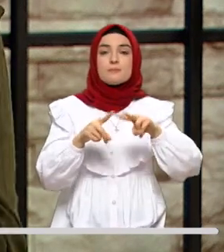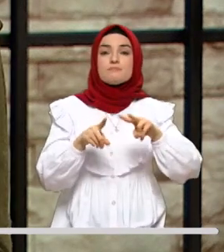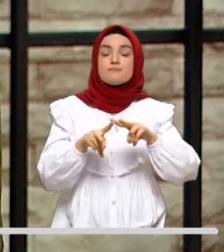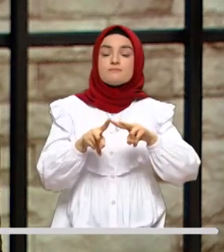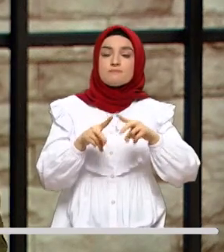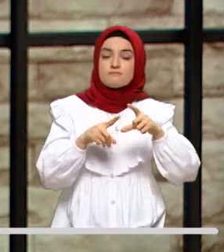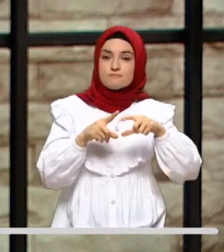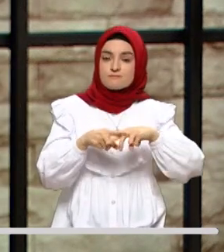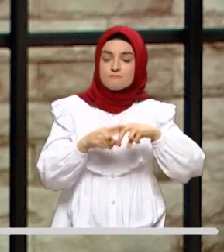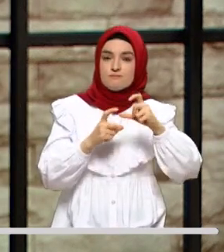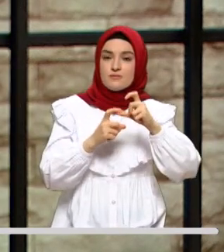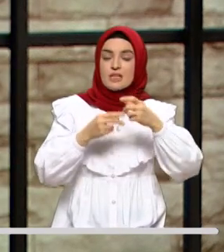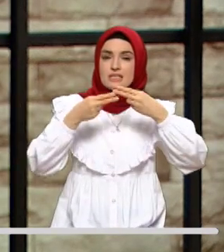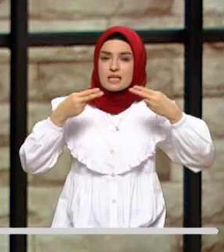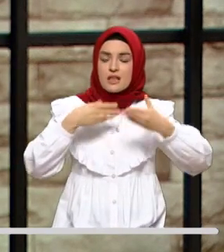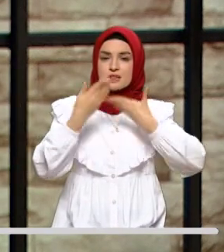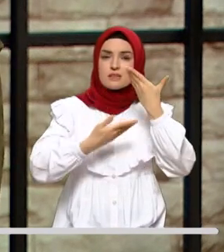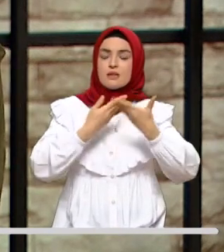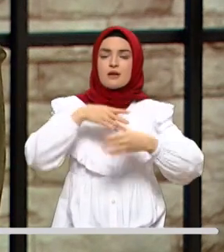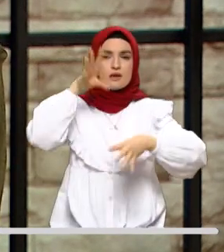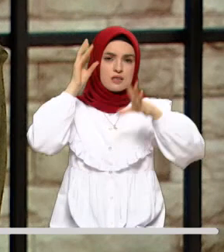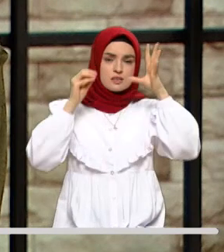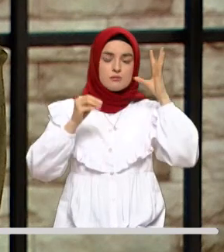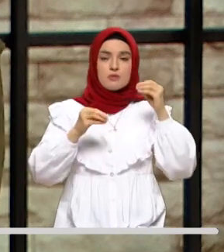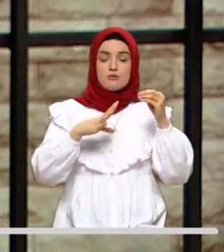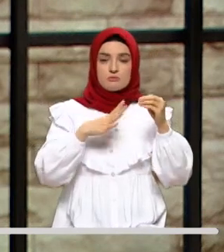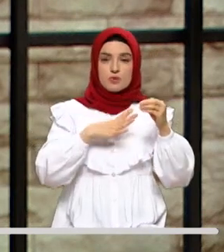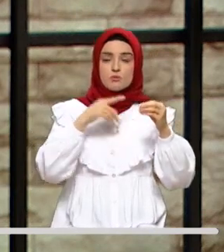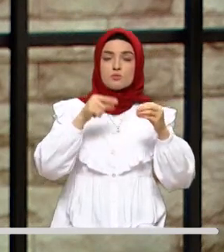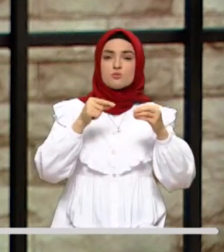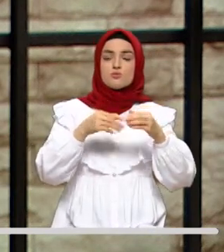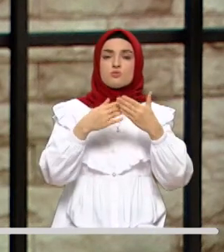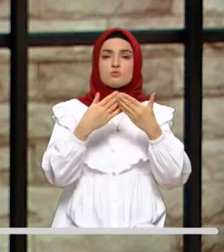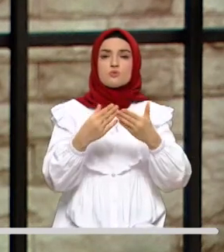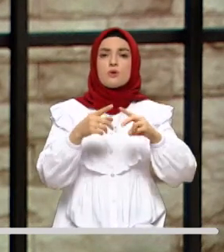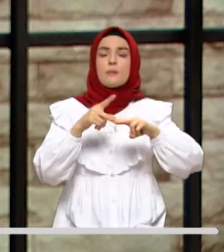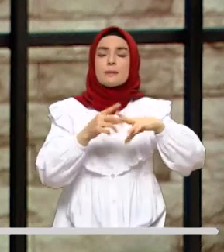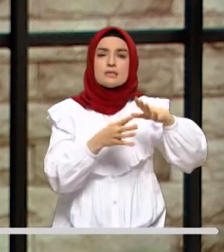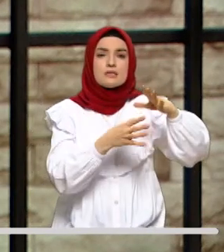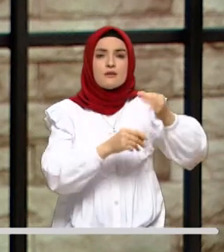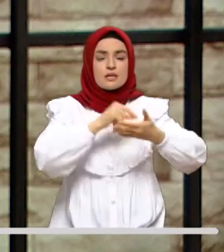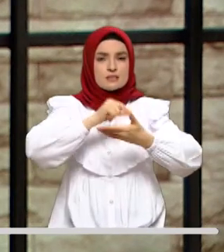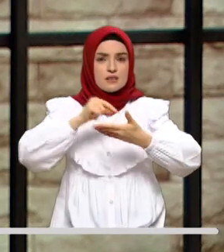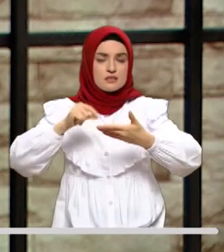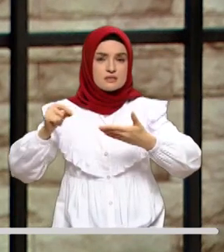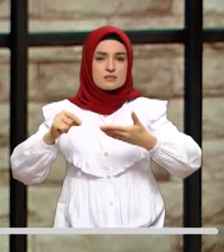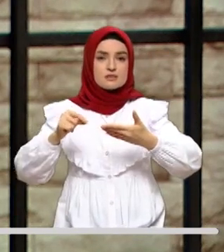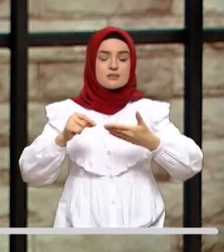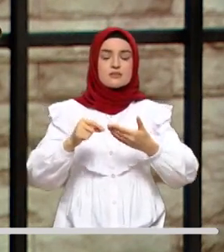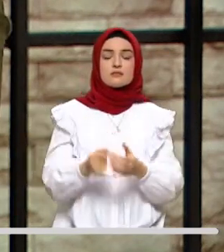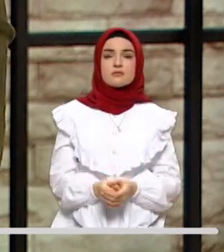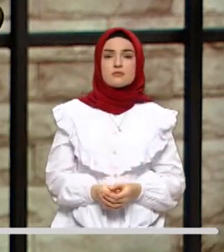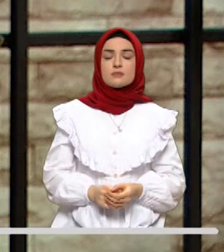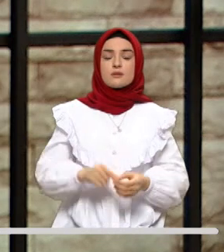Manas hafızları var. Bugün Türkistan'da Ahmet Yesevi Hazretlerinin kaleme almış olduğu söylediği hikmetleri,